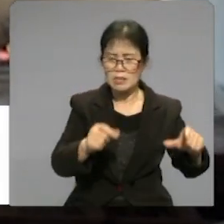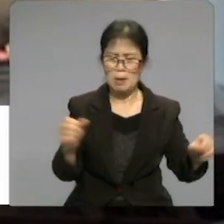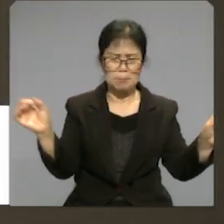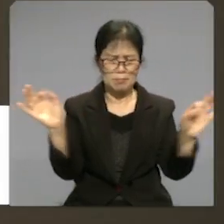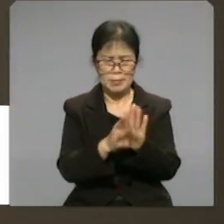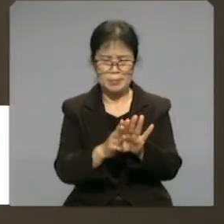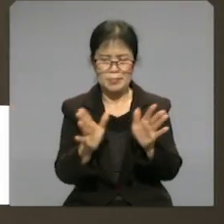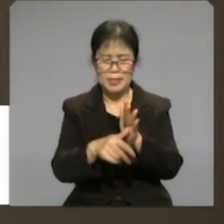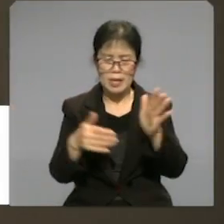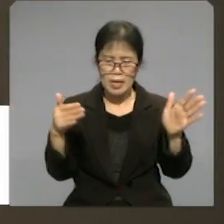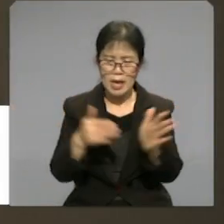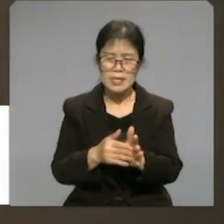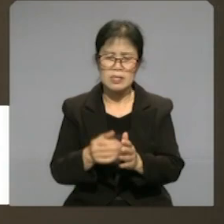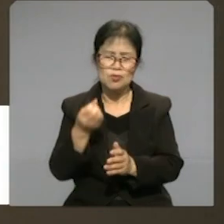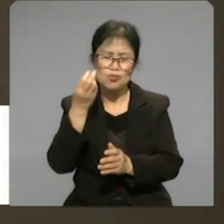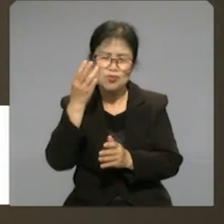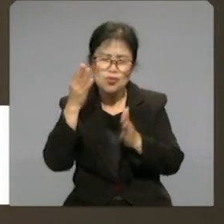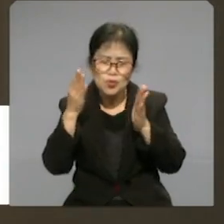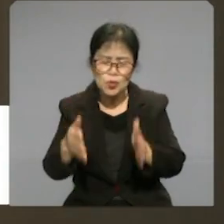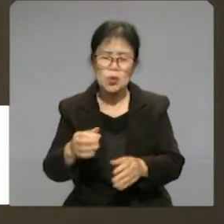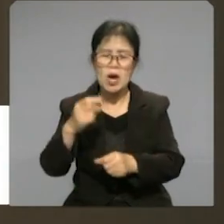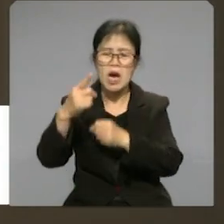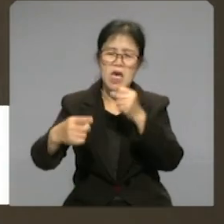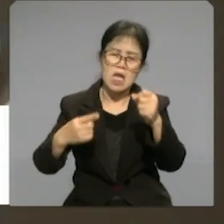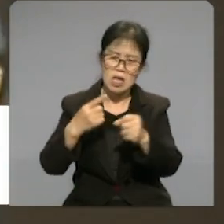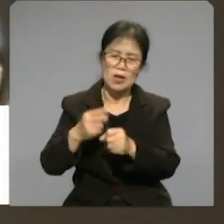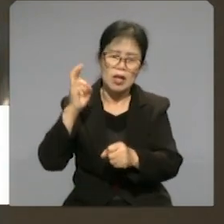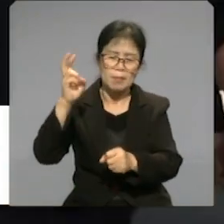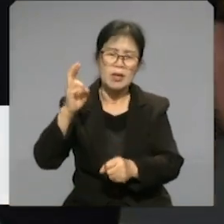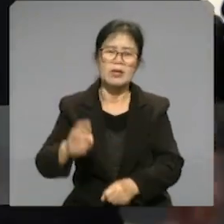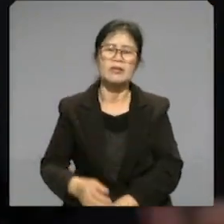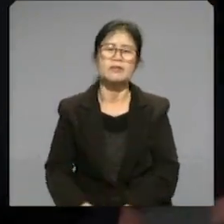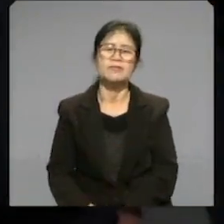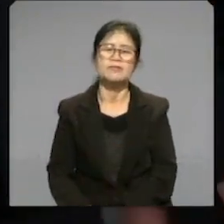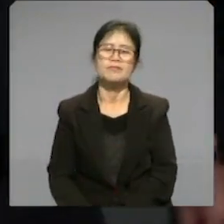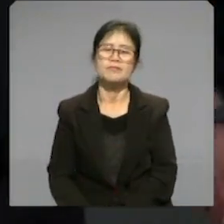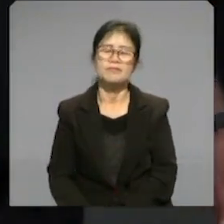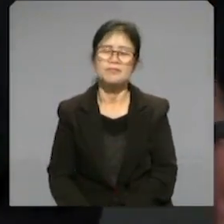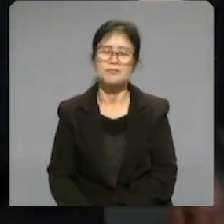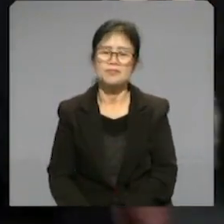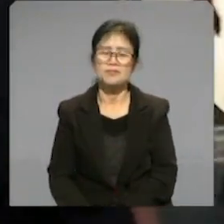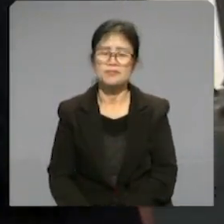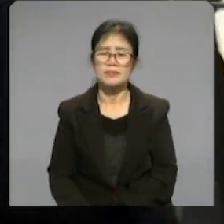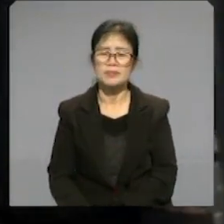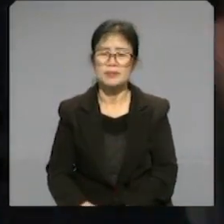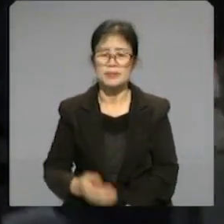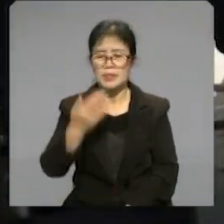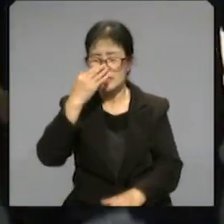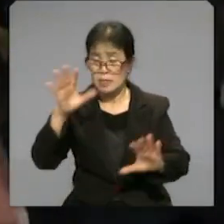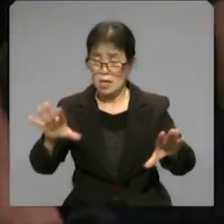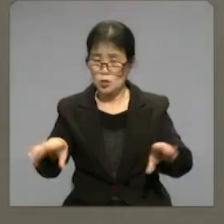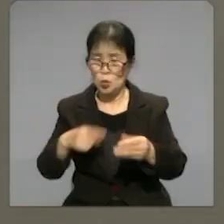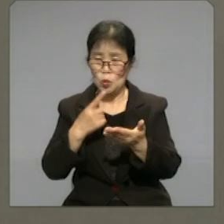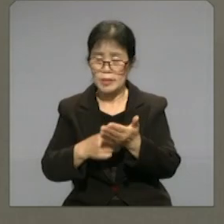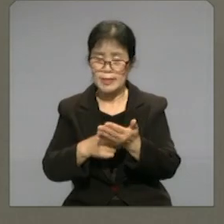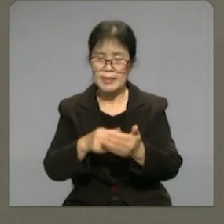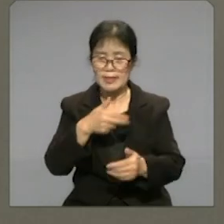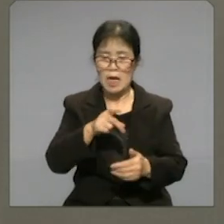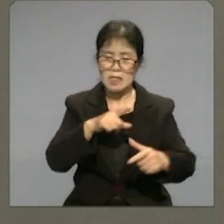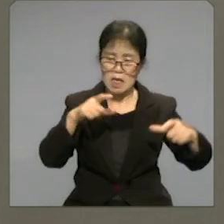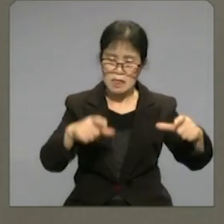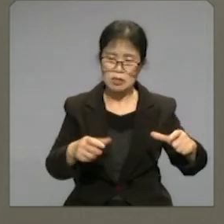괴멸되기까지 적어도 수개월에서 1년은 걸릴 것이라고 보고 있습니다. 네타냐후 이스라엘 총리는 가자지구